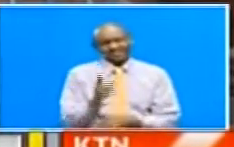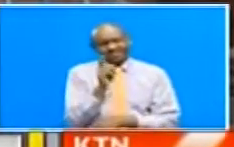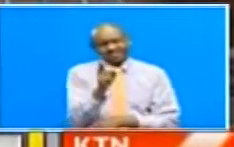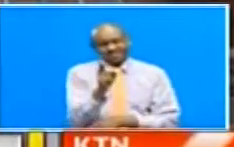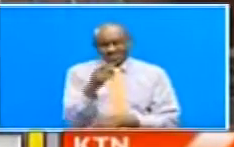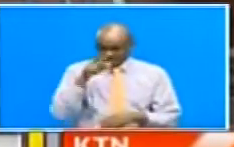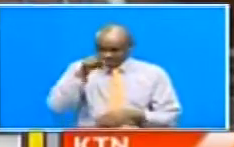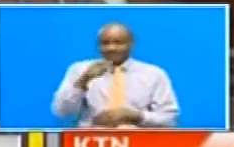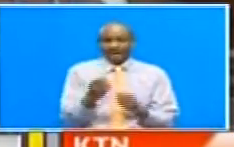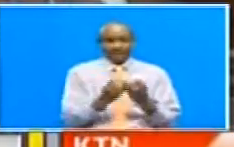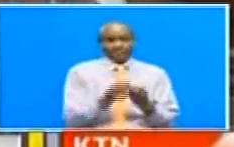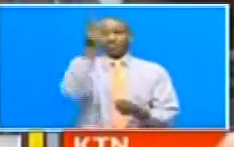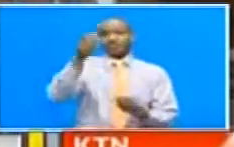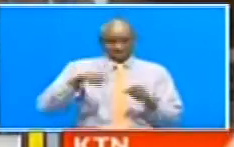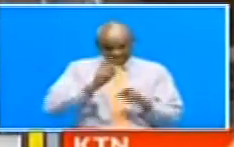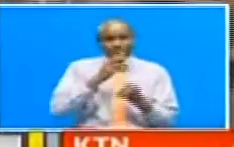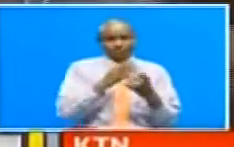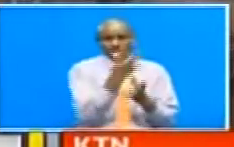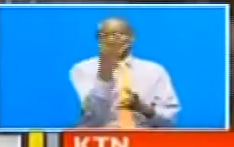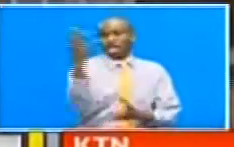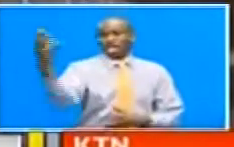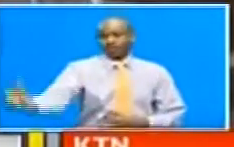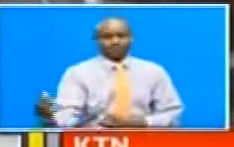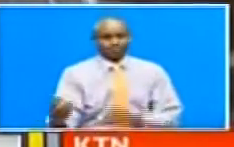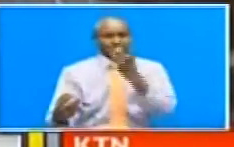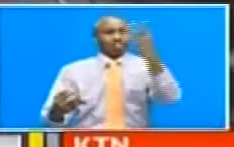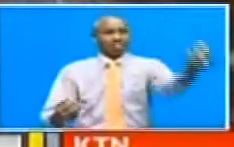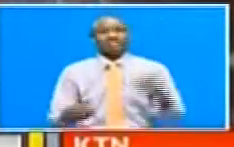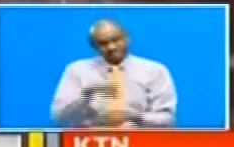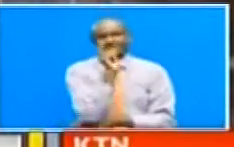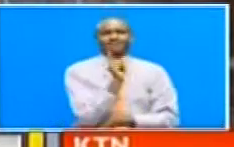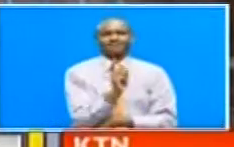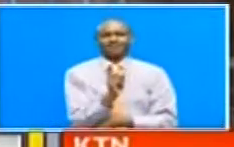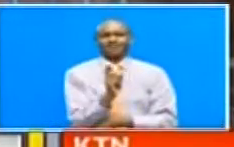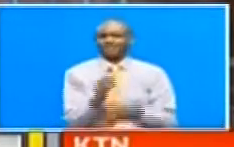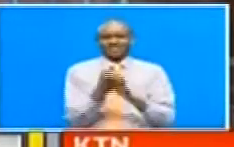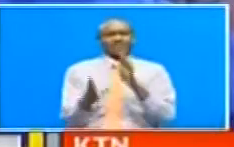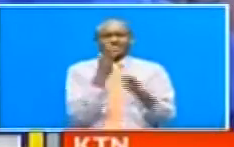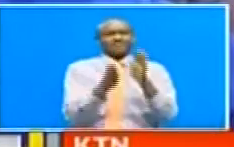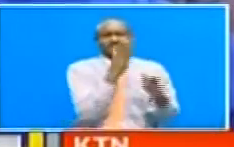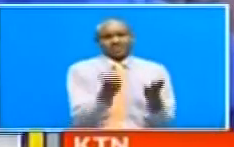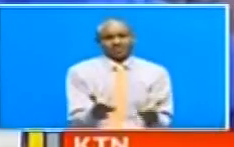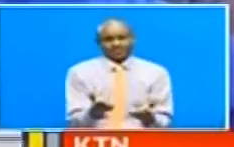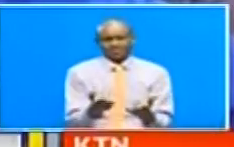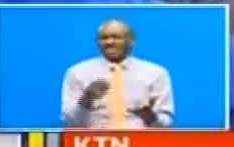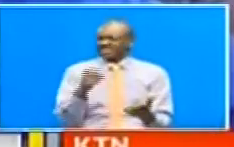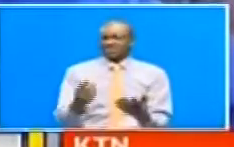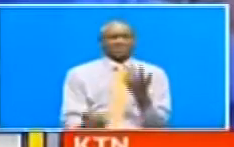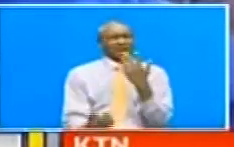kwa sababu ilikuwa inaruka kutoka mahali fulani mpaka mahali pengine haraka haraka saiti. Umechomeka